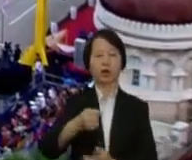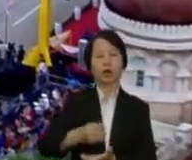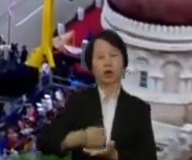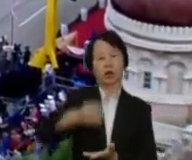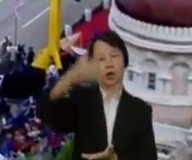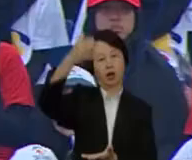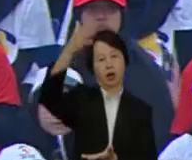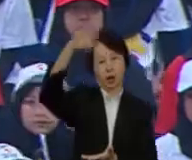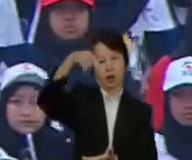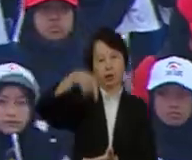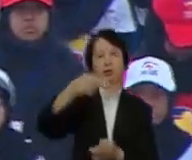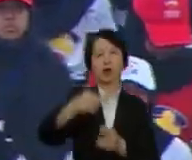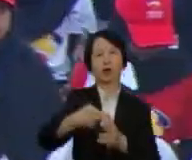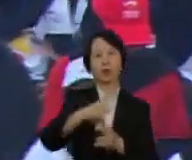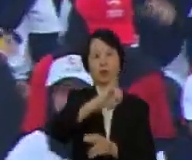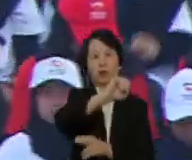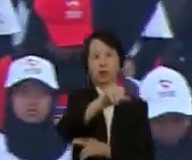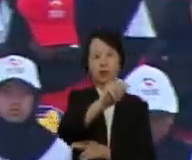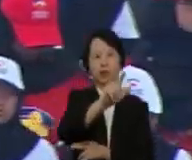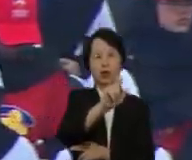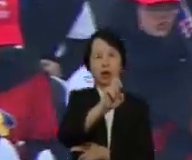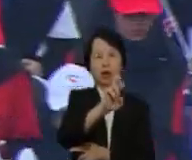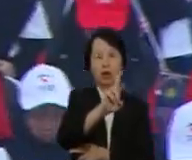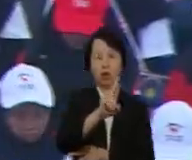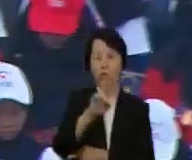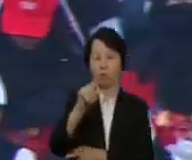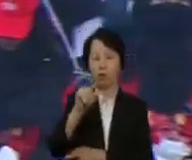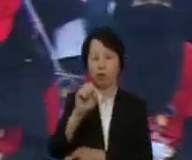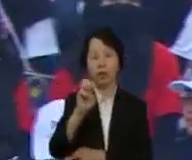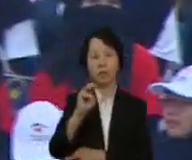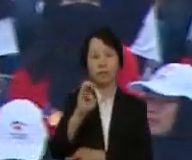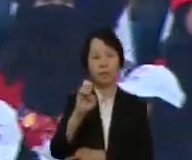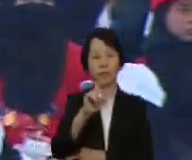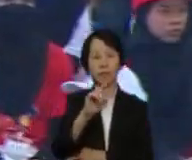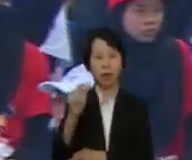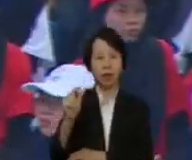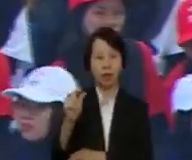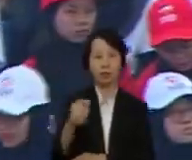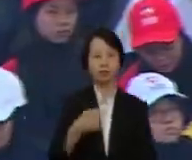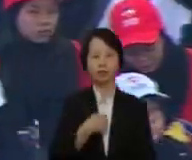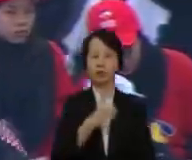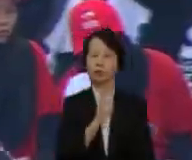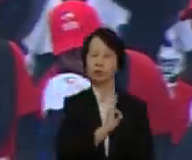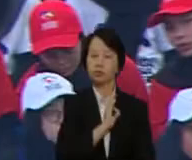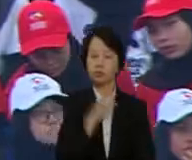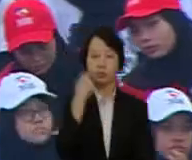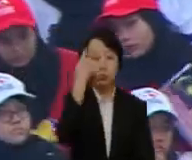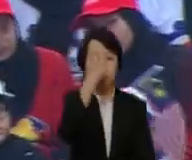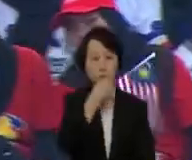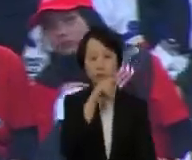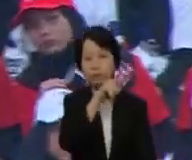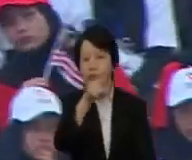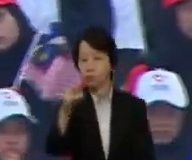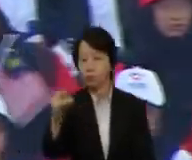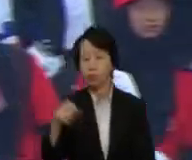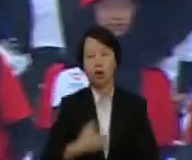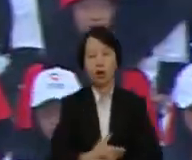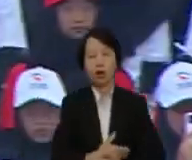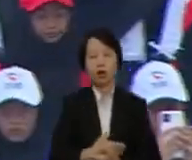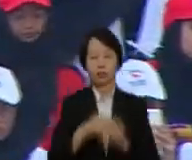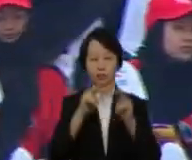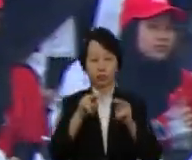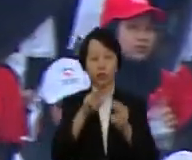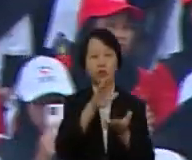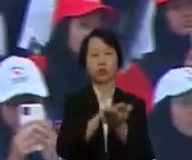Merdeka. Ya, saya terujanya sebab melihat kepada wajah anak-anak muda kita yang masih lagi di